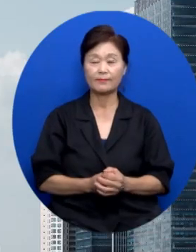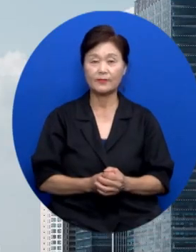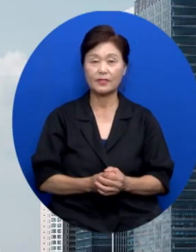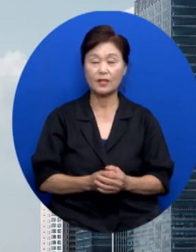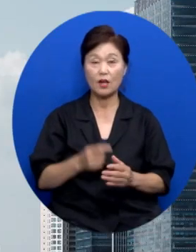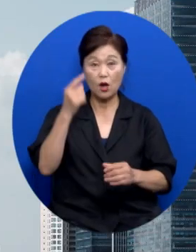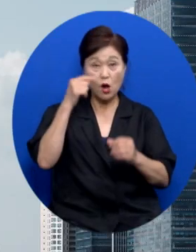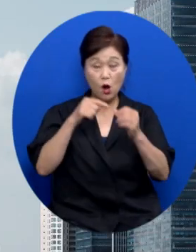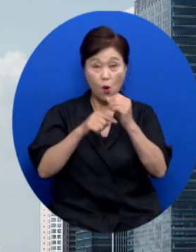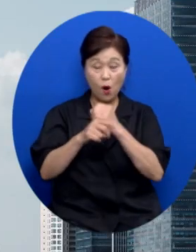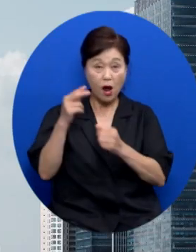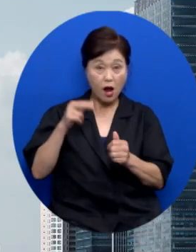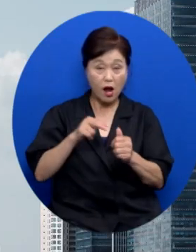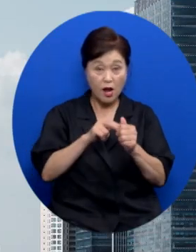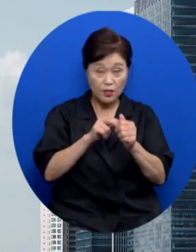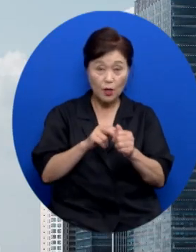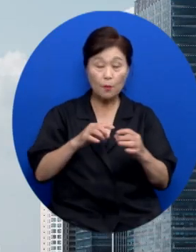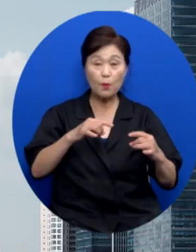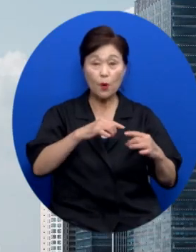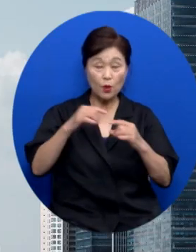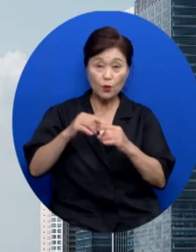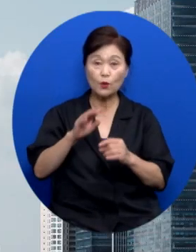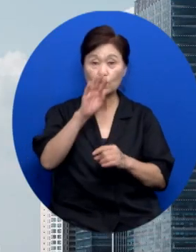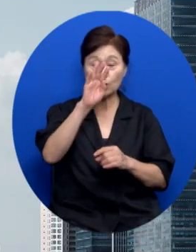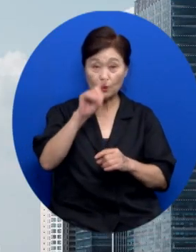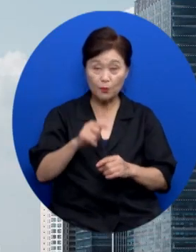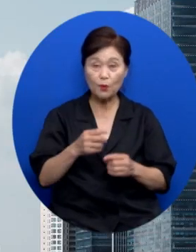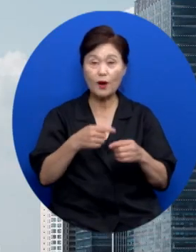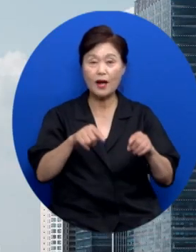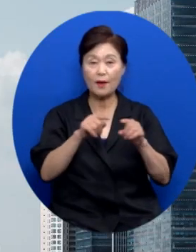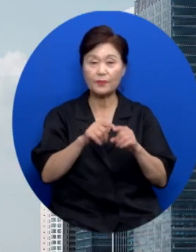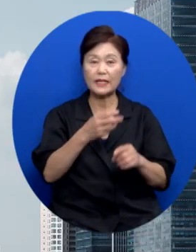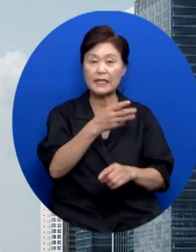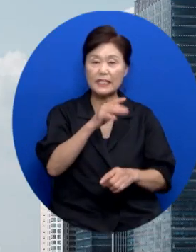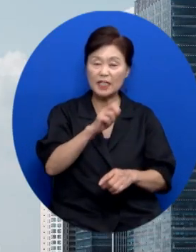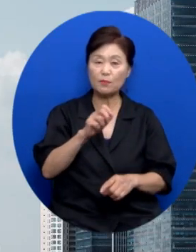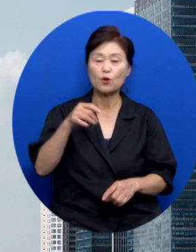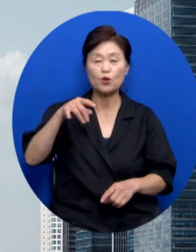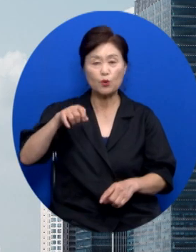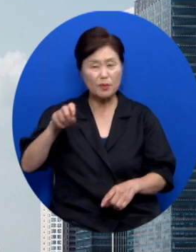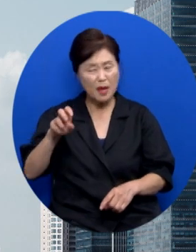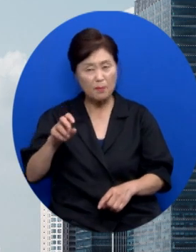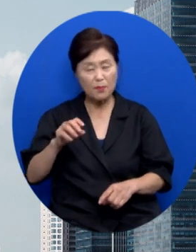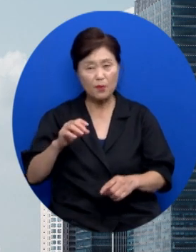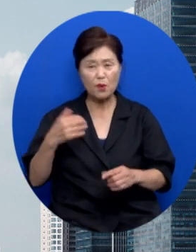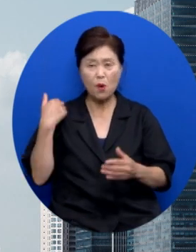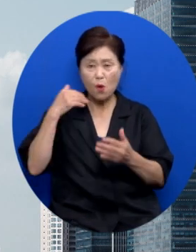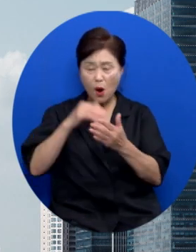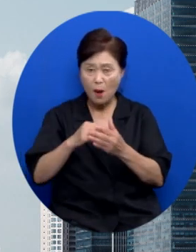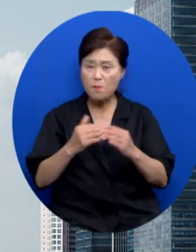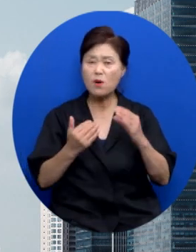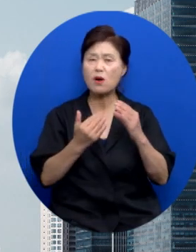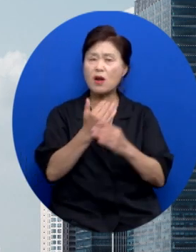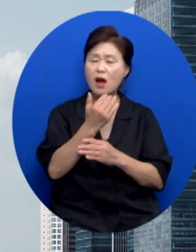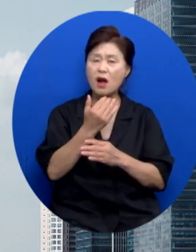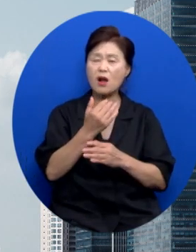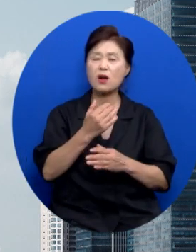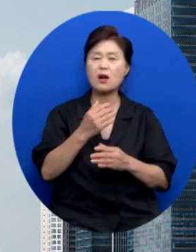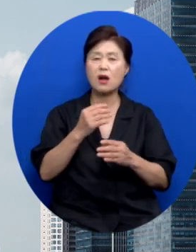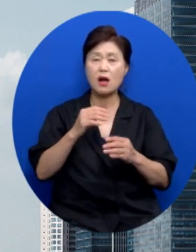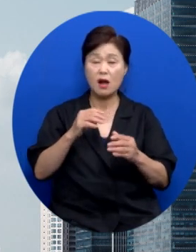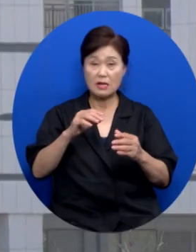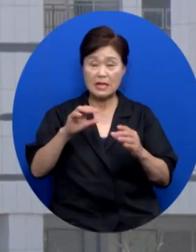과학기술 정보 통신부와 한국 인터넷 진흥원이 티온 위매프 환불 사태를 악용한 스미싱 범죄에 주의를